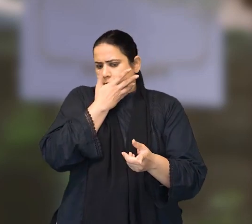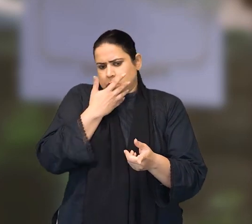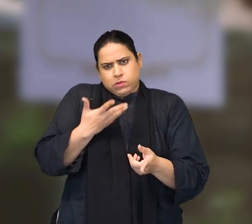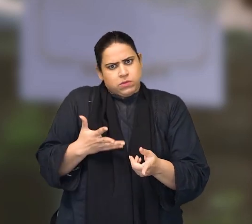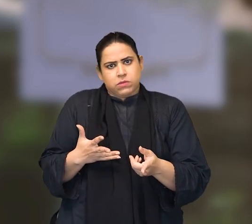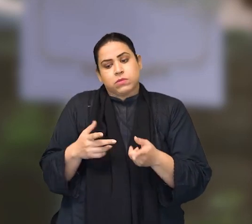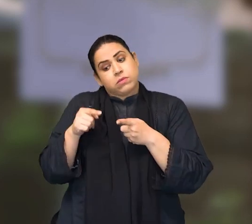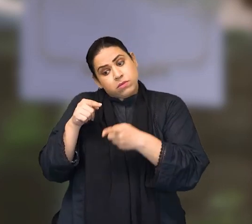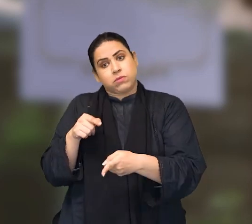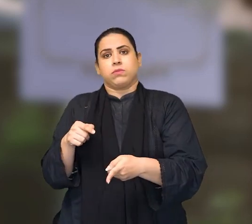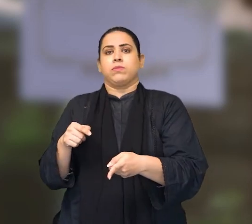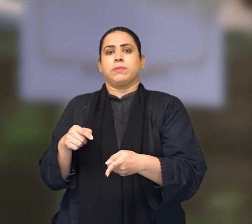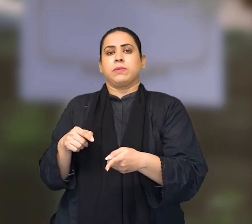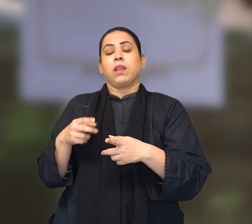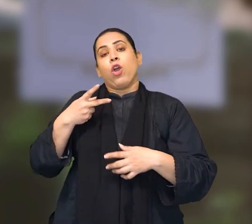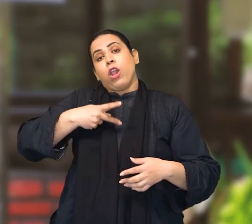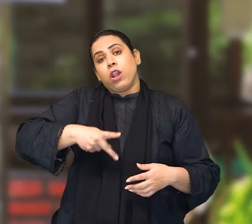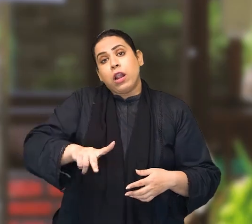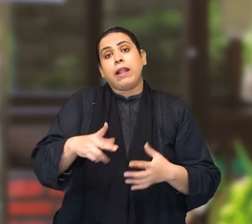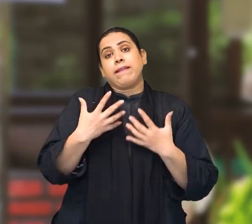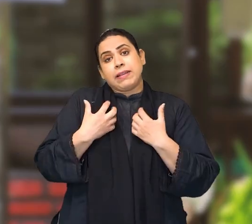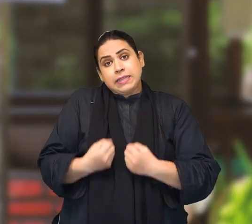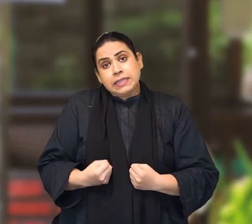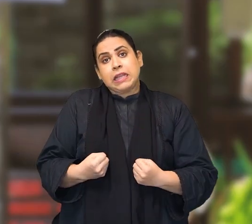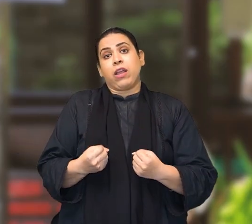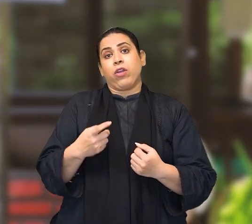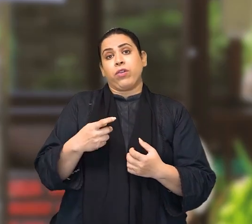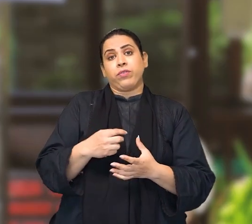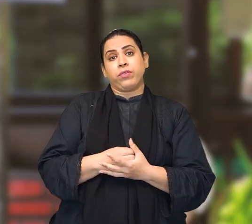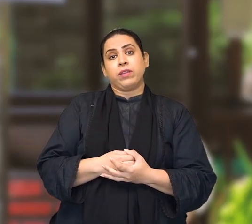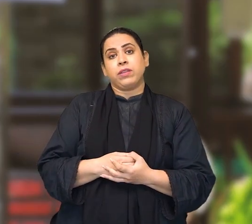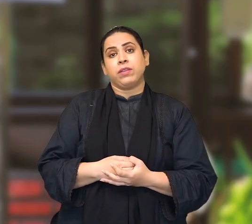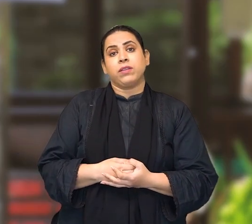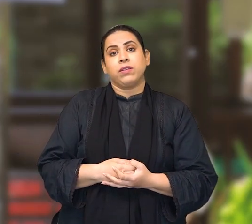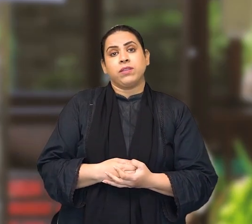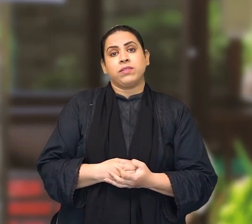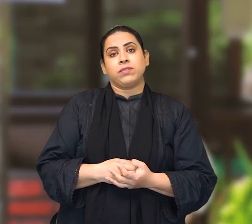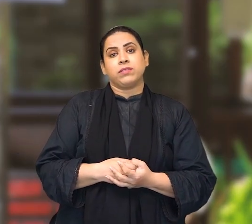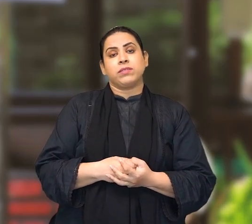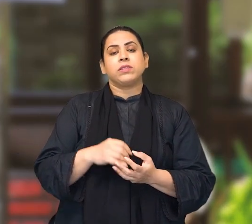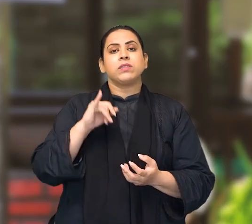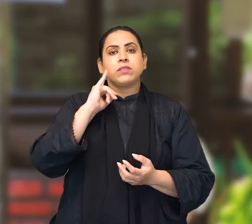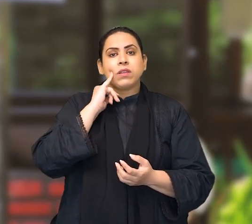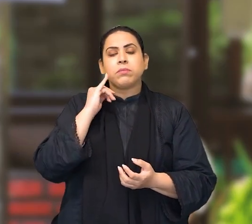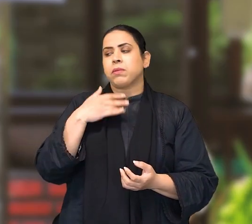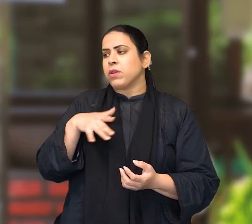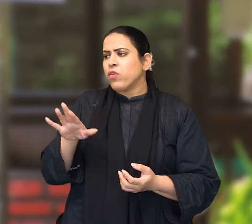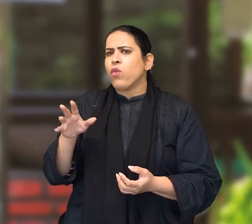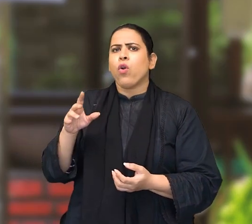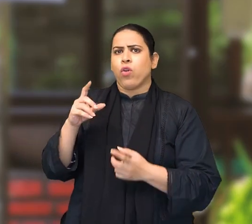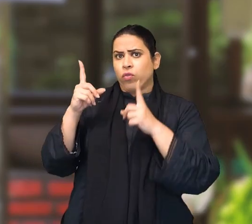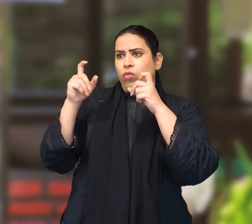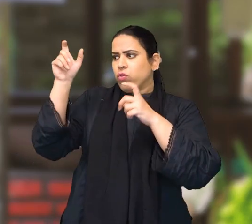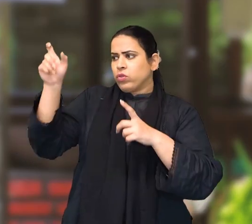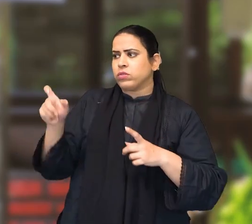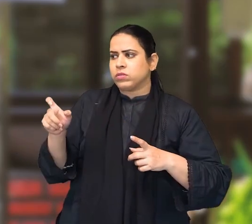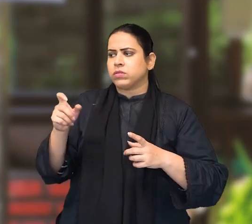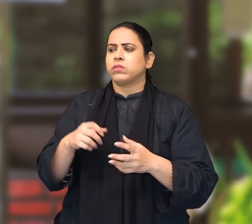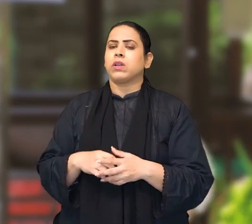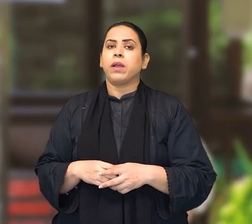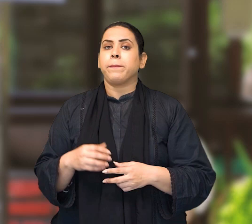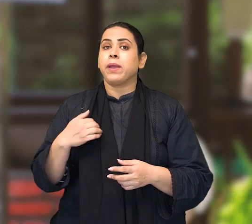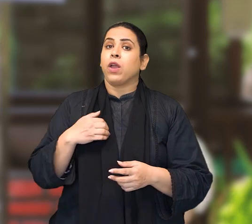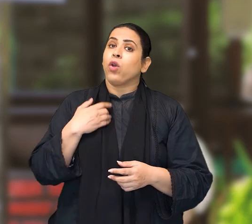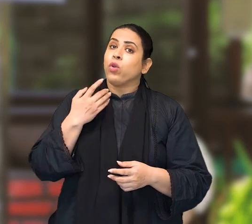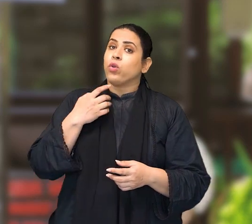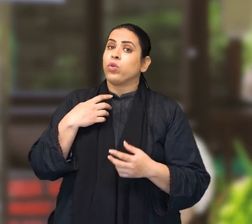them, always have download Pinterest app. एंड जब आप उनके पास जाओ शो योर मूड बोर्ड्स. आप खुद